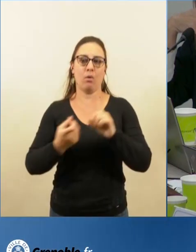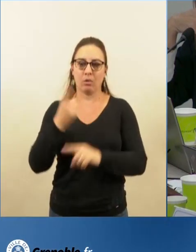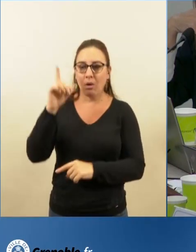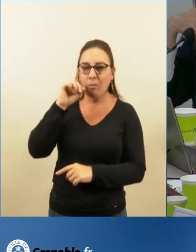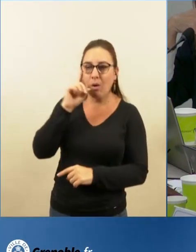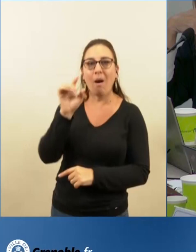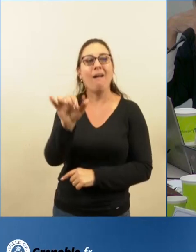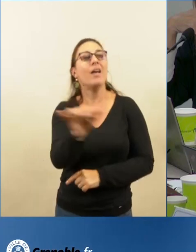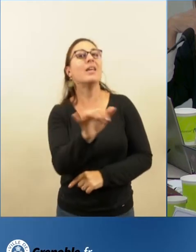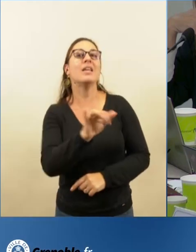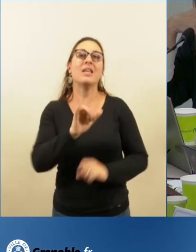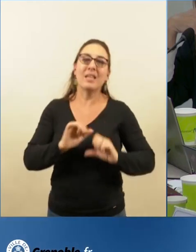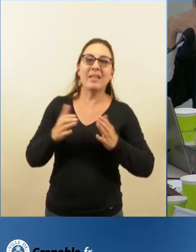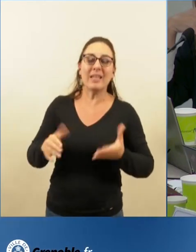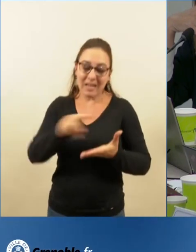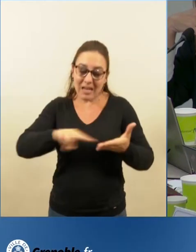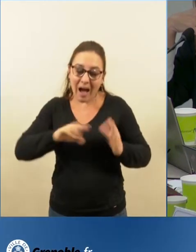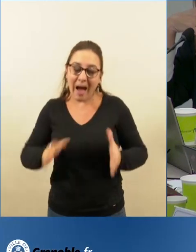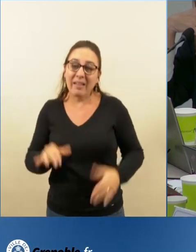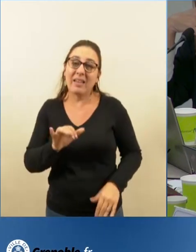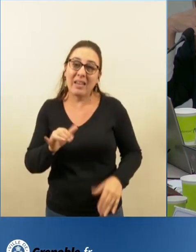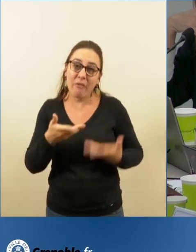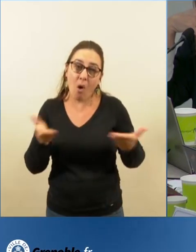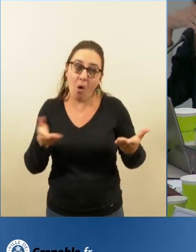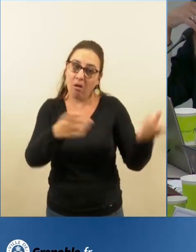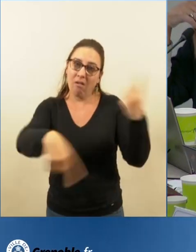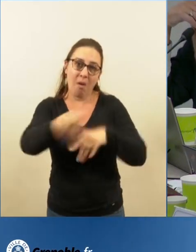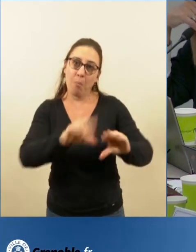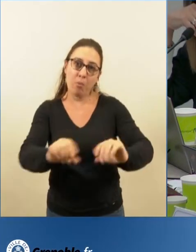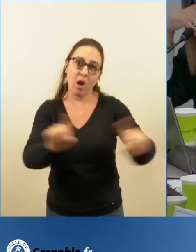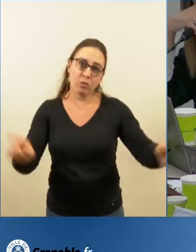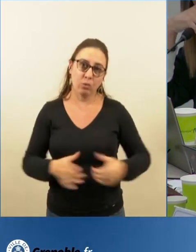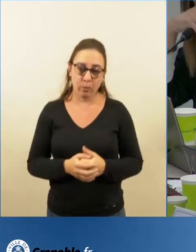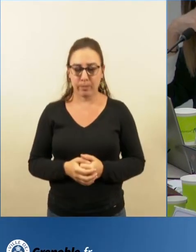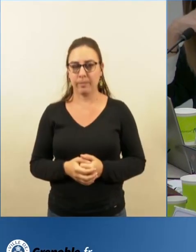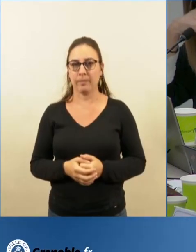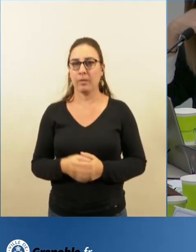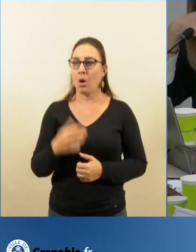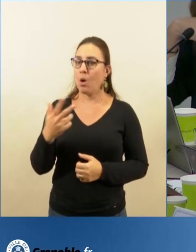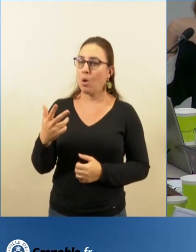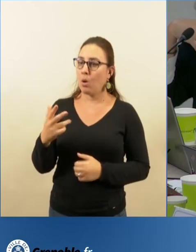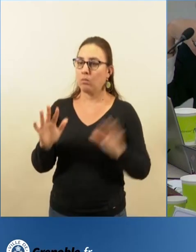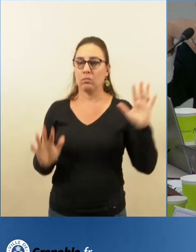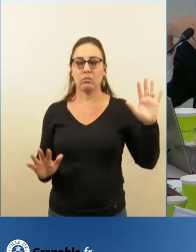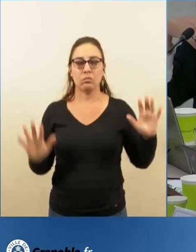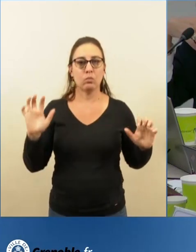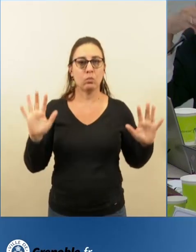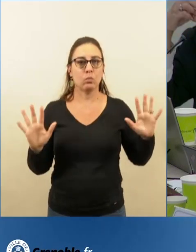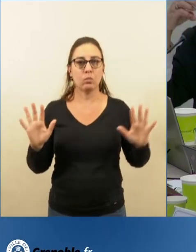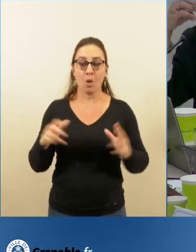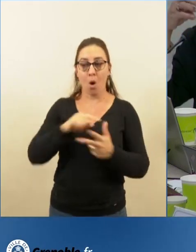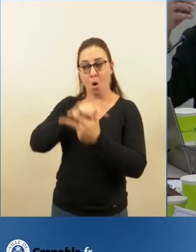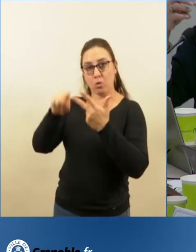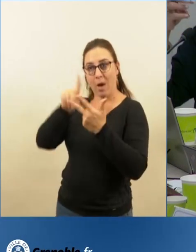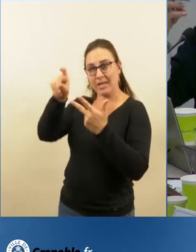à part nous va prendre le temps d'aller lire l'arrêté je terminerai par trois questions puisque vous estimez